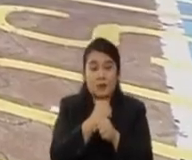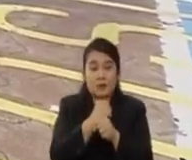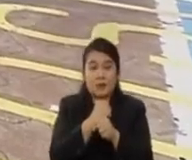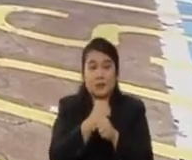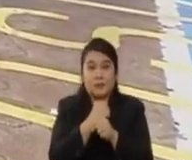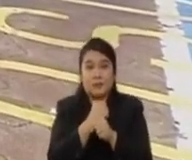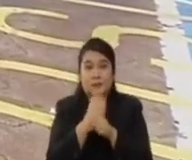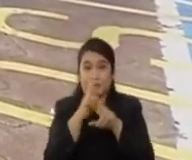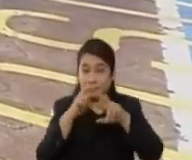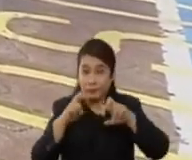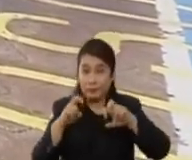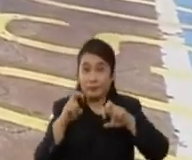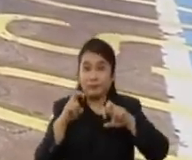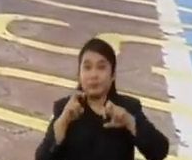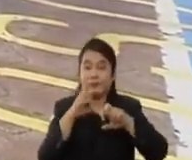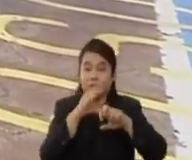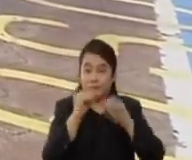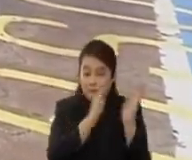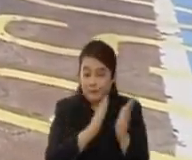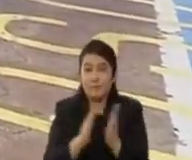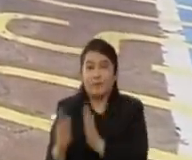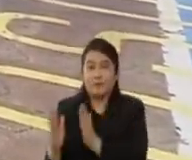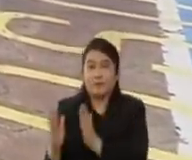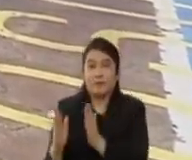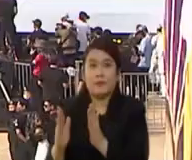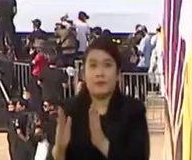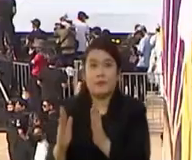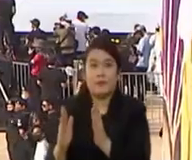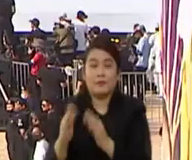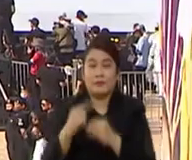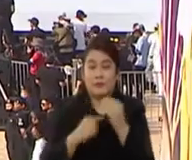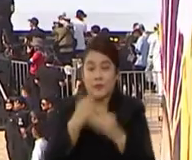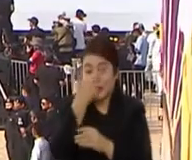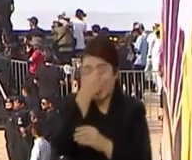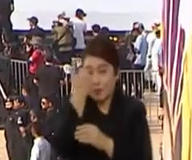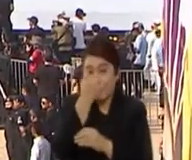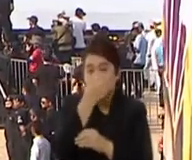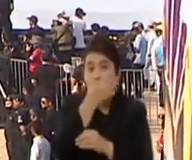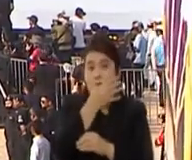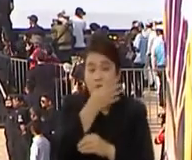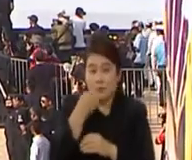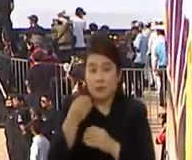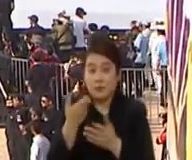penyiasatan secara saintifik dan sistematik tentang sebab, punca dan hal keadaan